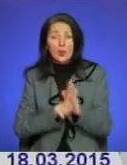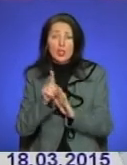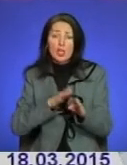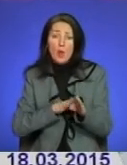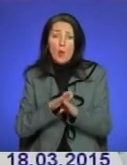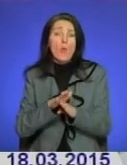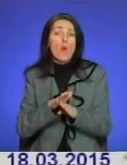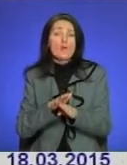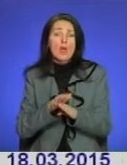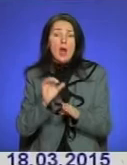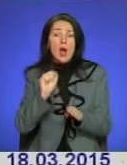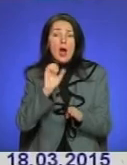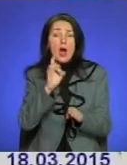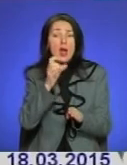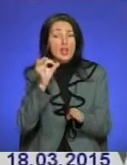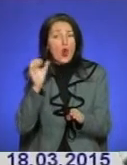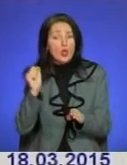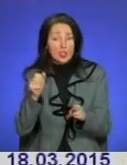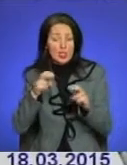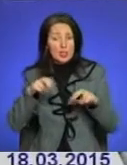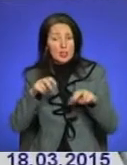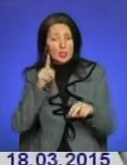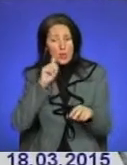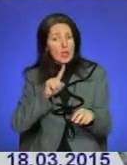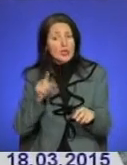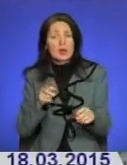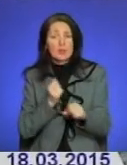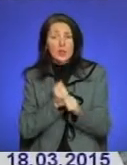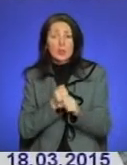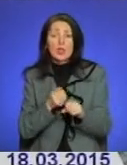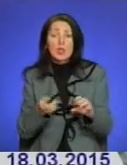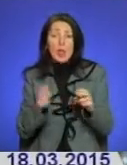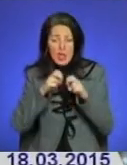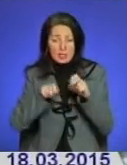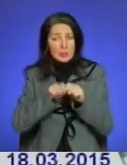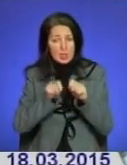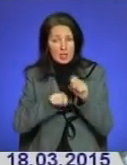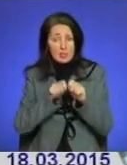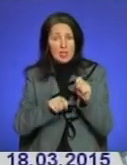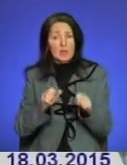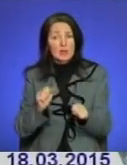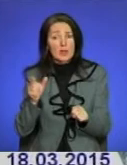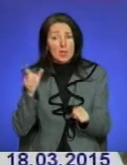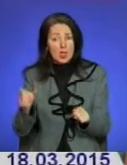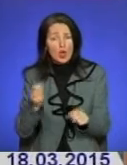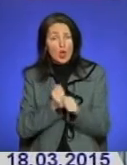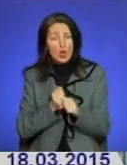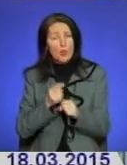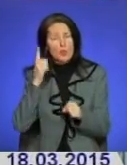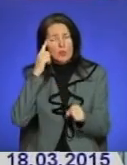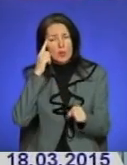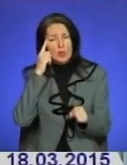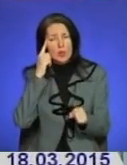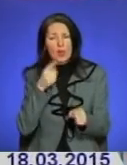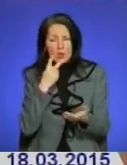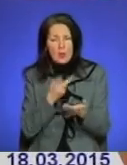археологічне дослідження. Поки не проведені відповідні експертизи, археолог робить припущення. Видно кістки однієї